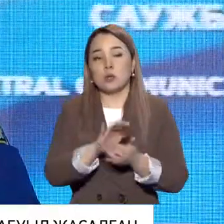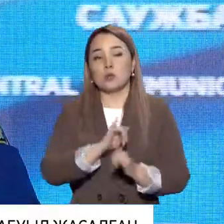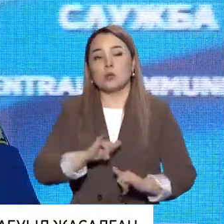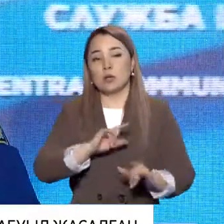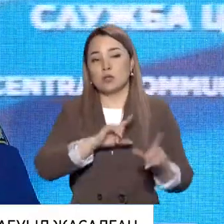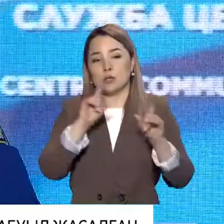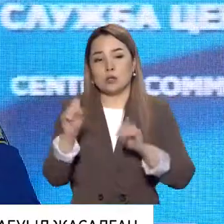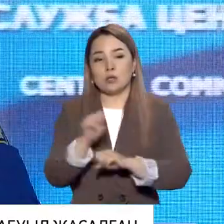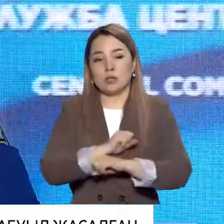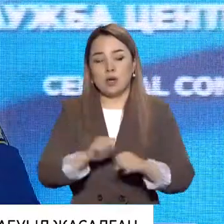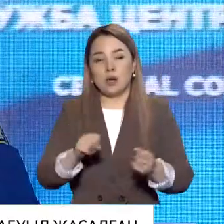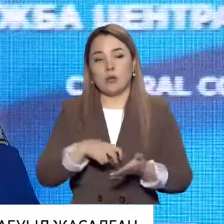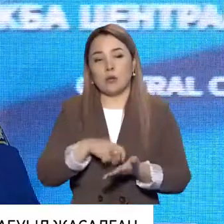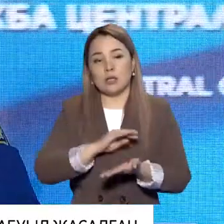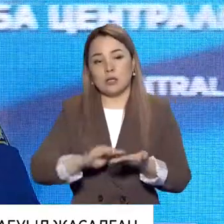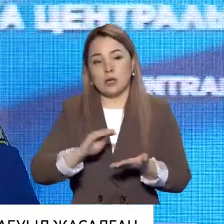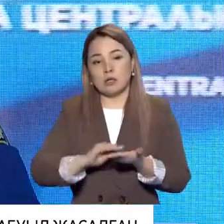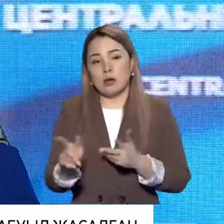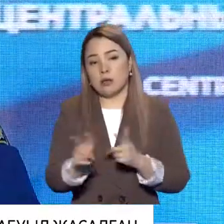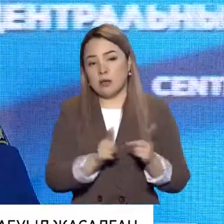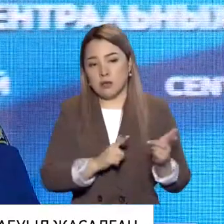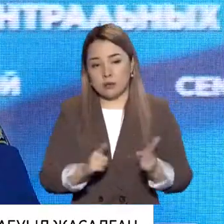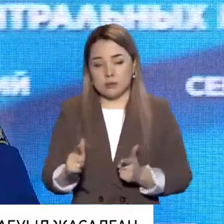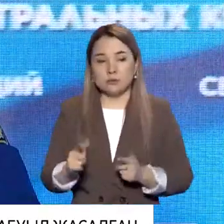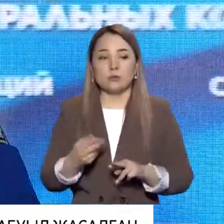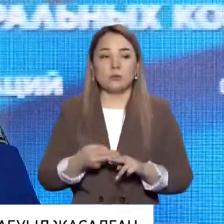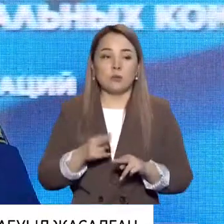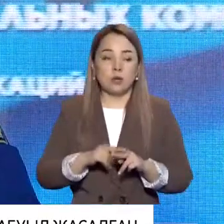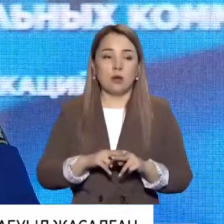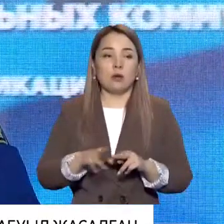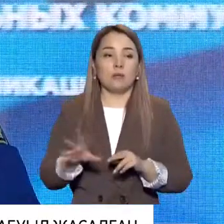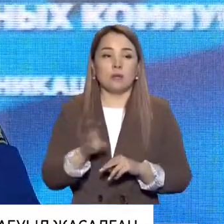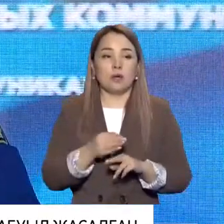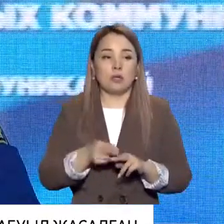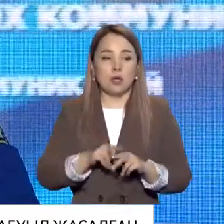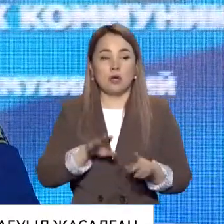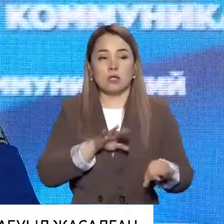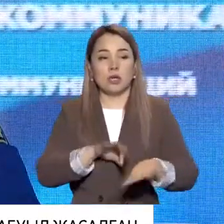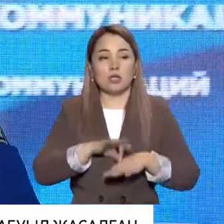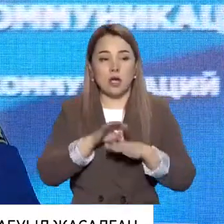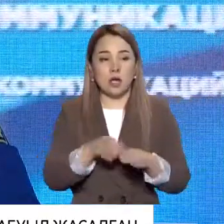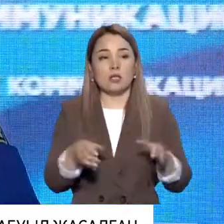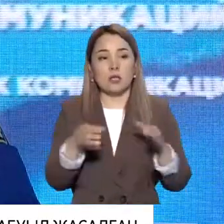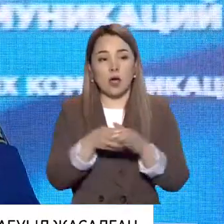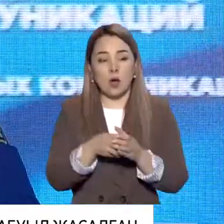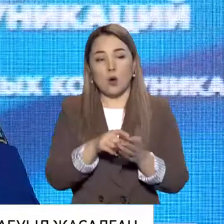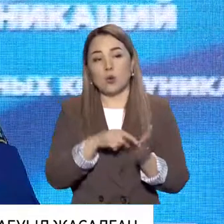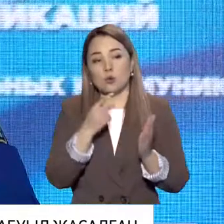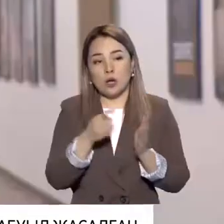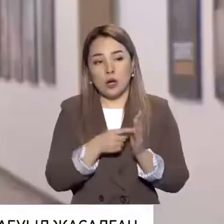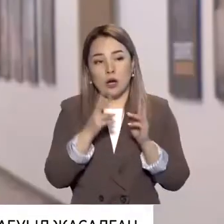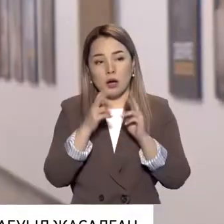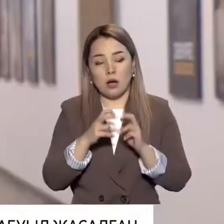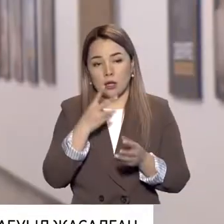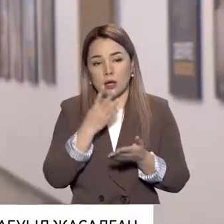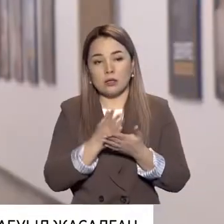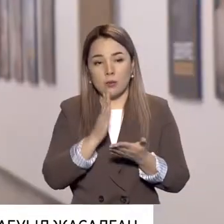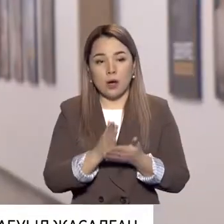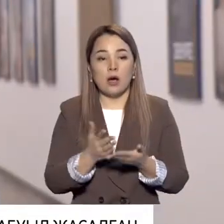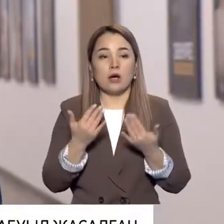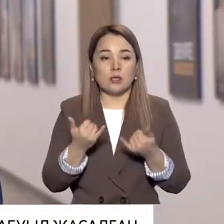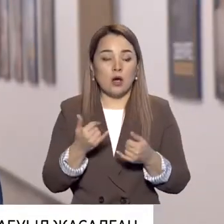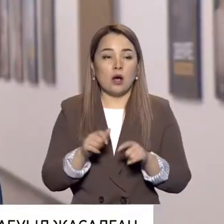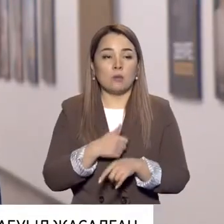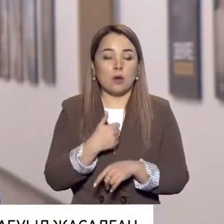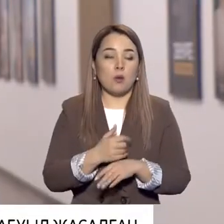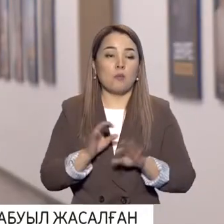кетпеу қолхаты тағайындалды. 13-ші бойынша бұлтарпау шарасы туралы сұрақ қаралуда. Сондай-ақ